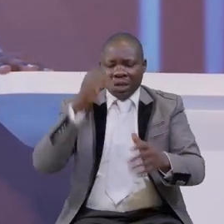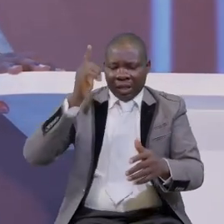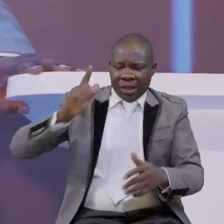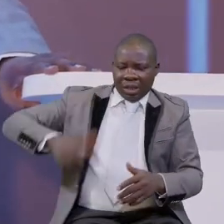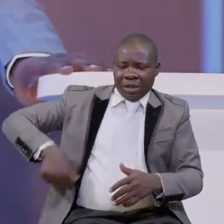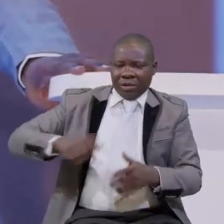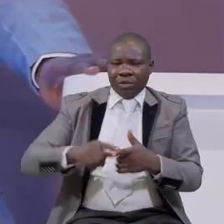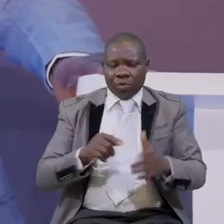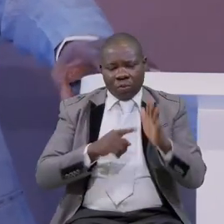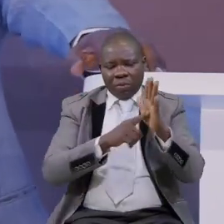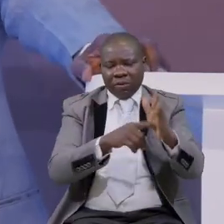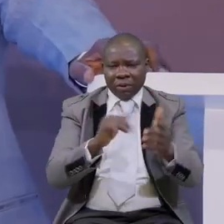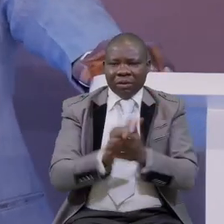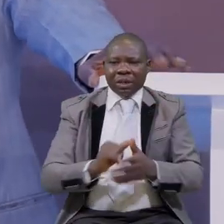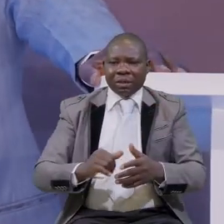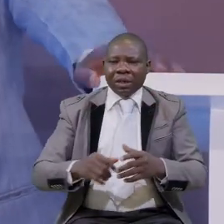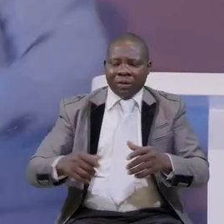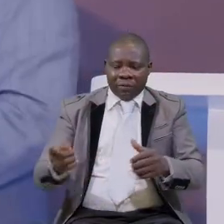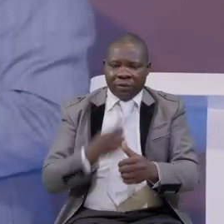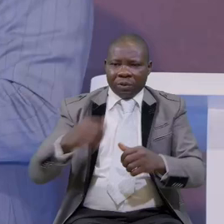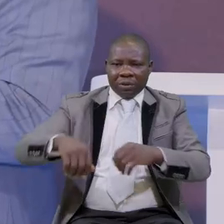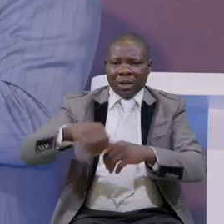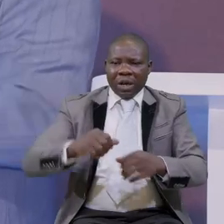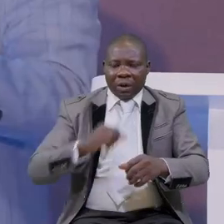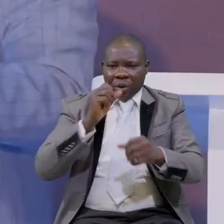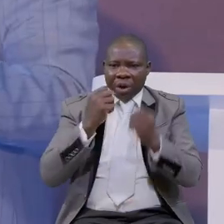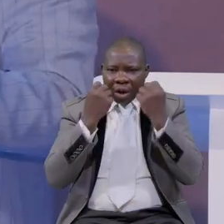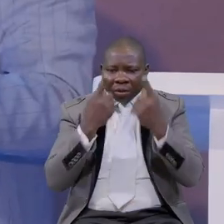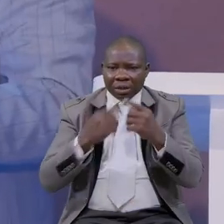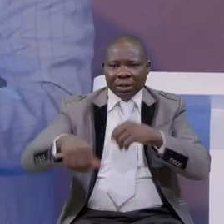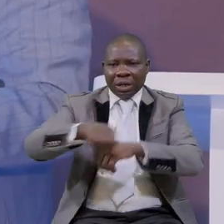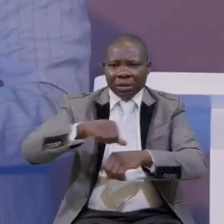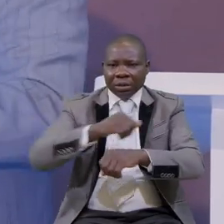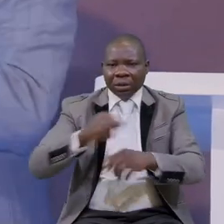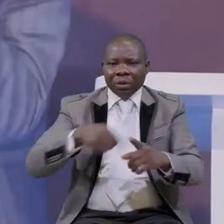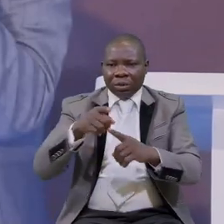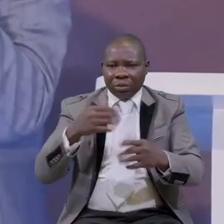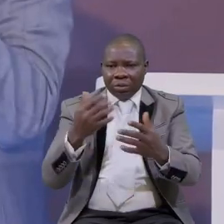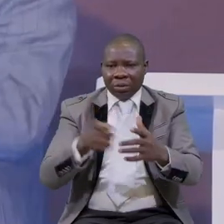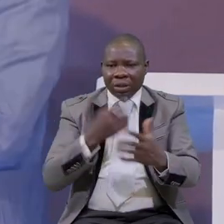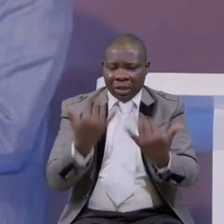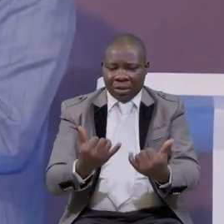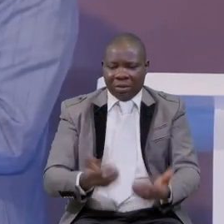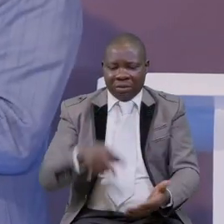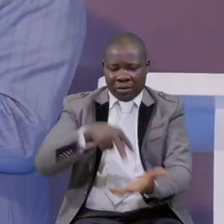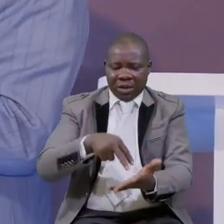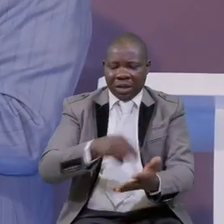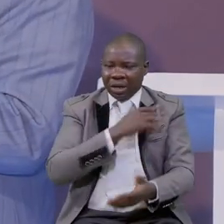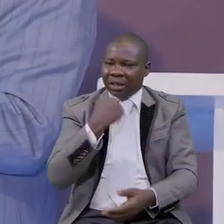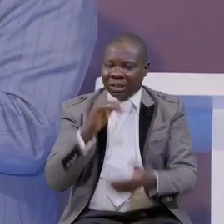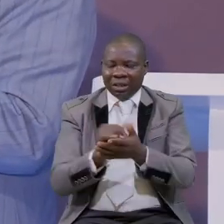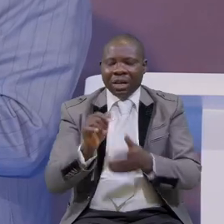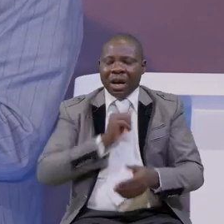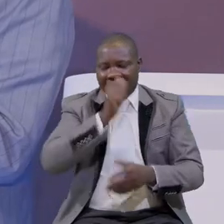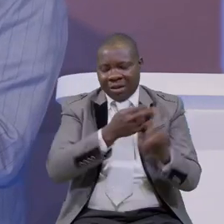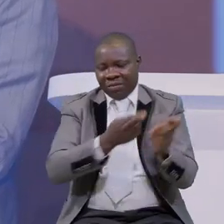cette onction initiale activée, quand vous vous levez maintenant pour dire je suis prêt maintenant, les gens seront